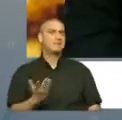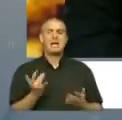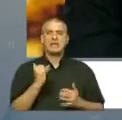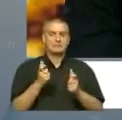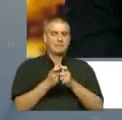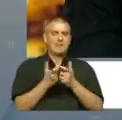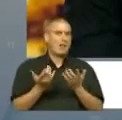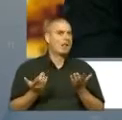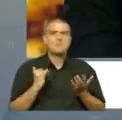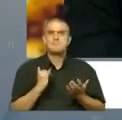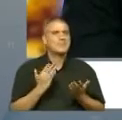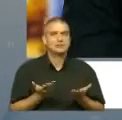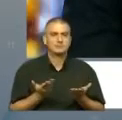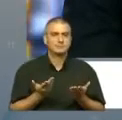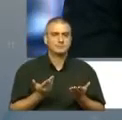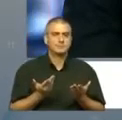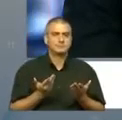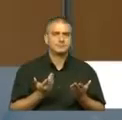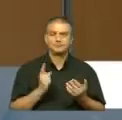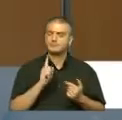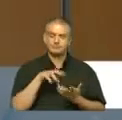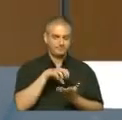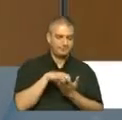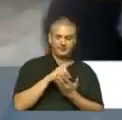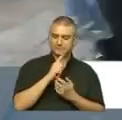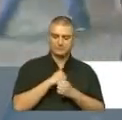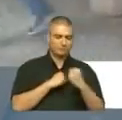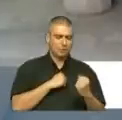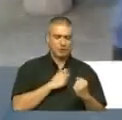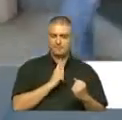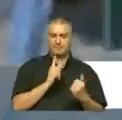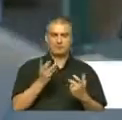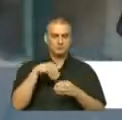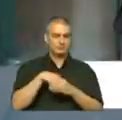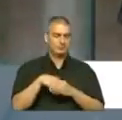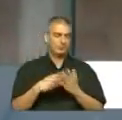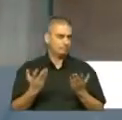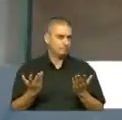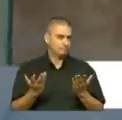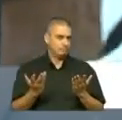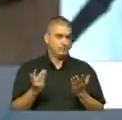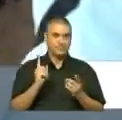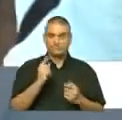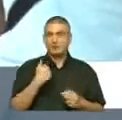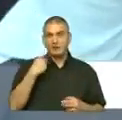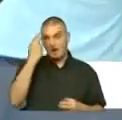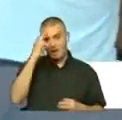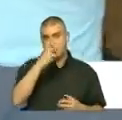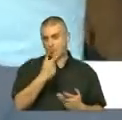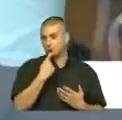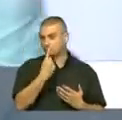מפלגה מדובר, מי הוא מרכז, מי הוא שמאל, מי נכלל בתוך... אבל בתור רעיון שזורקים